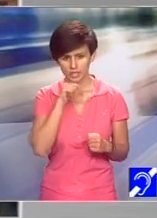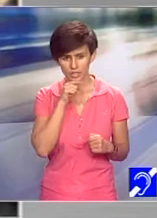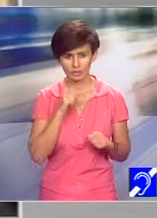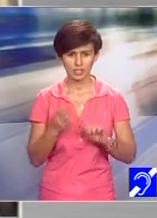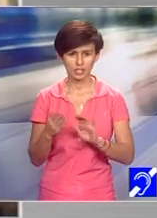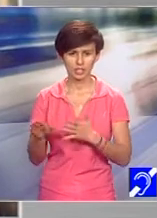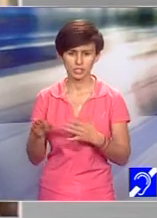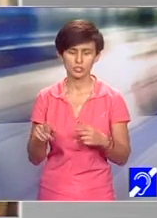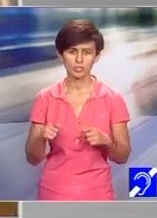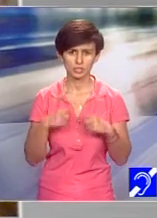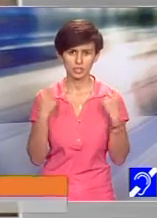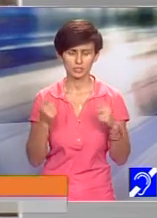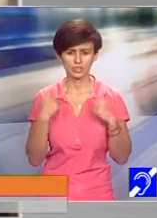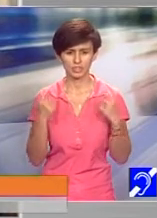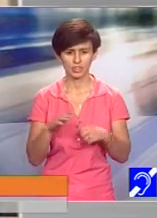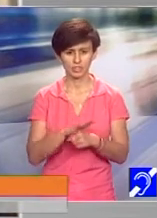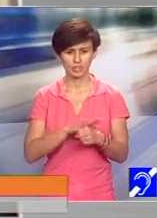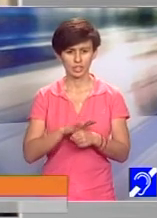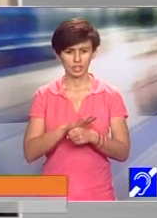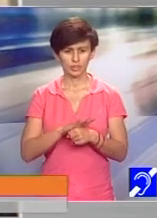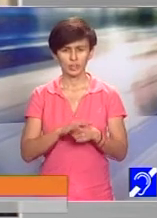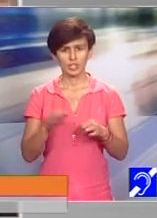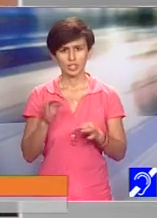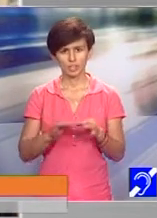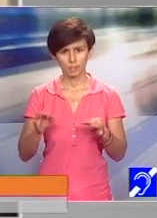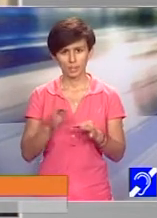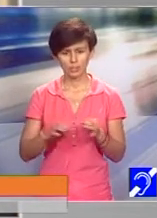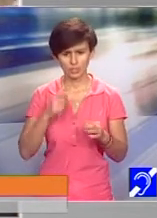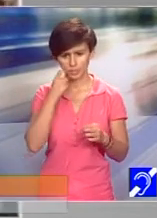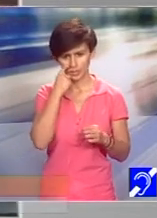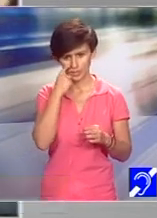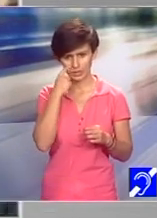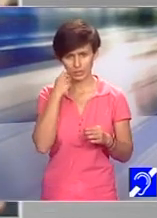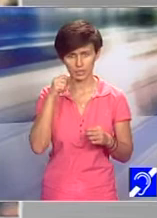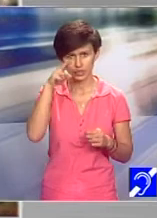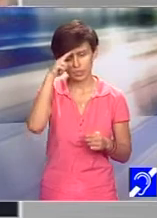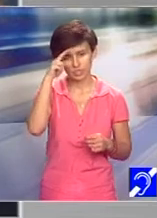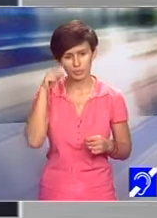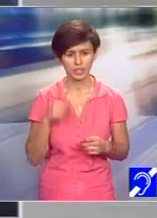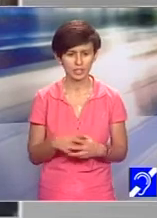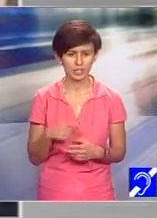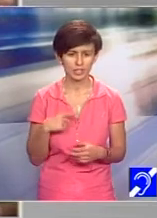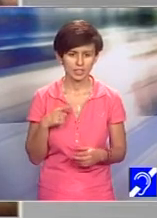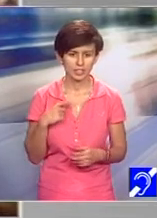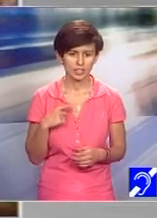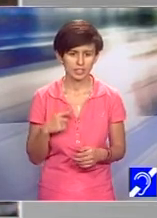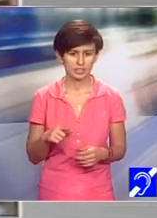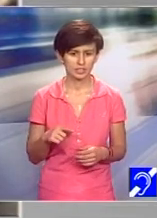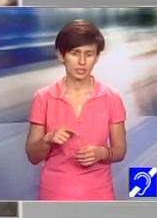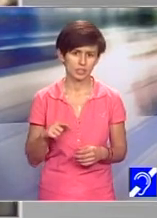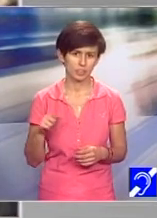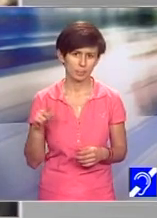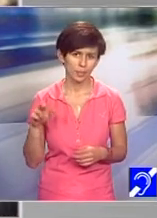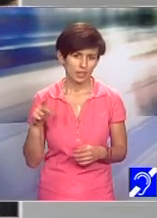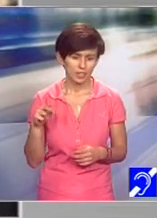început festivalul de toamnă al economiei germane, Herbstfest. Este un frate, să-i spunem, mai mic deocamdată,